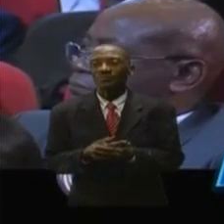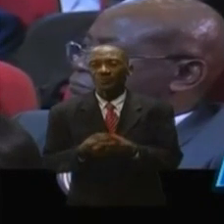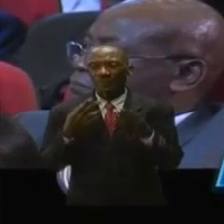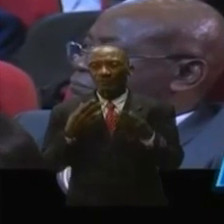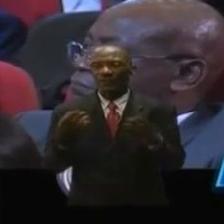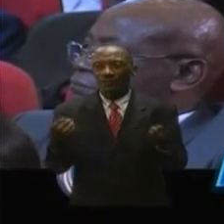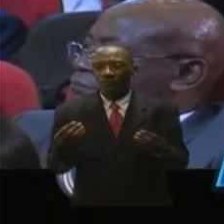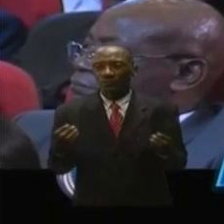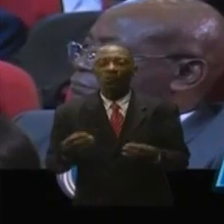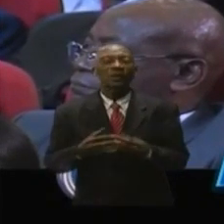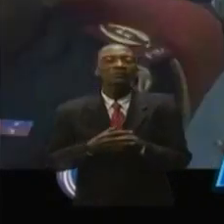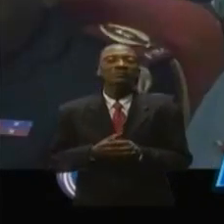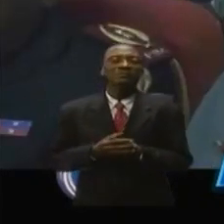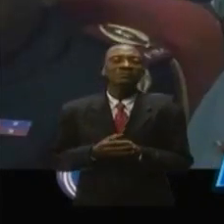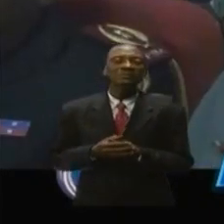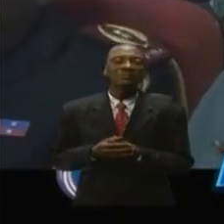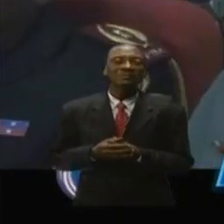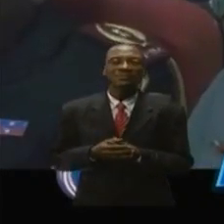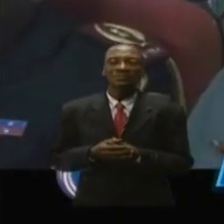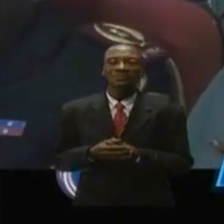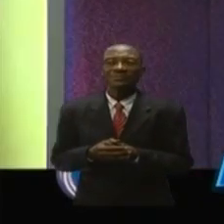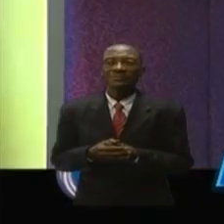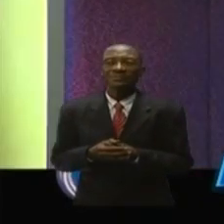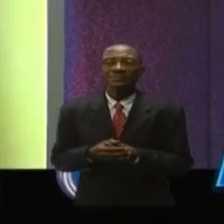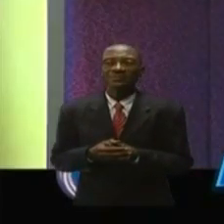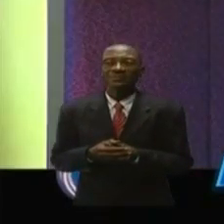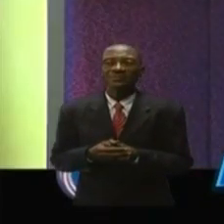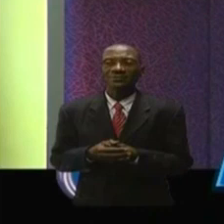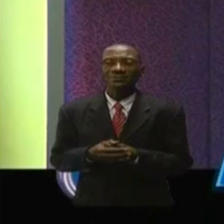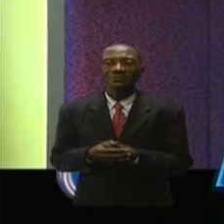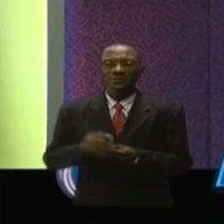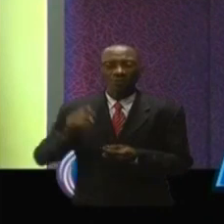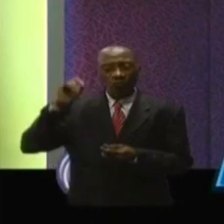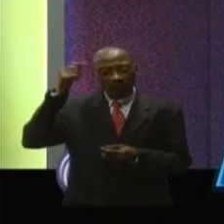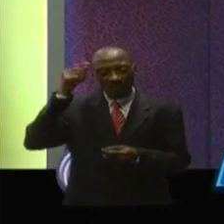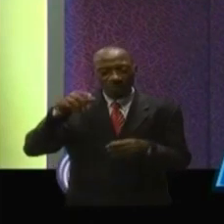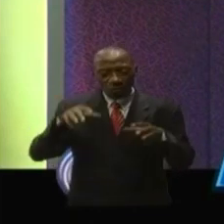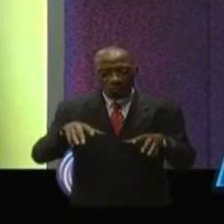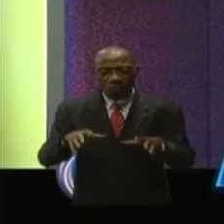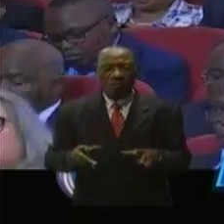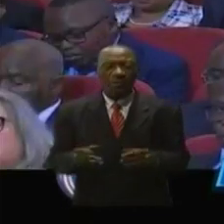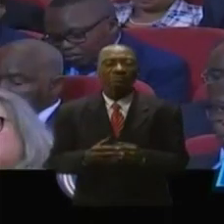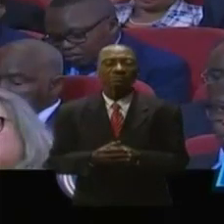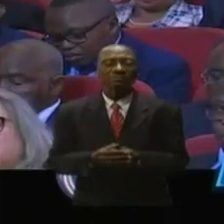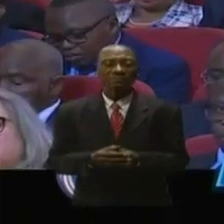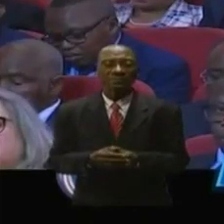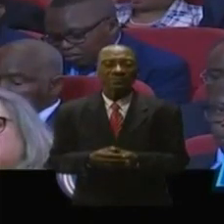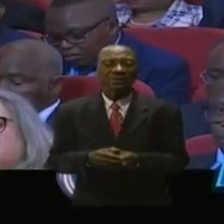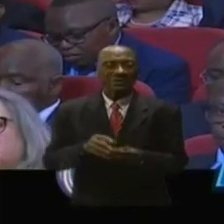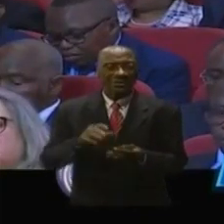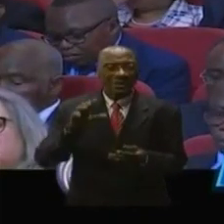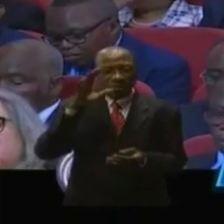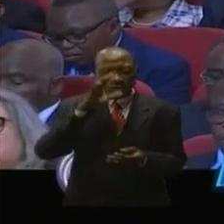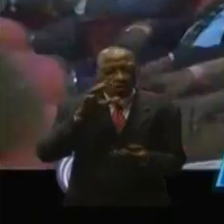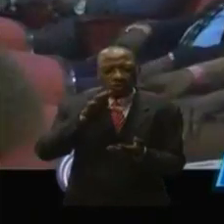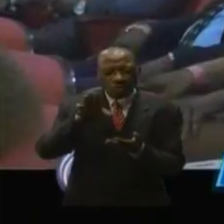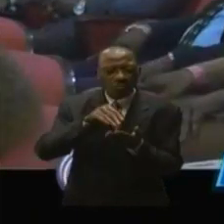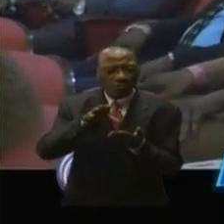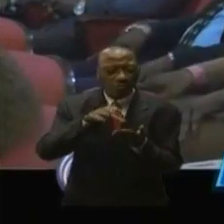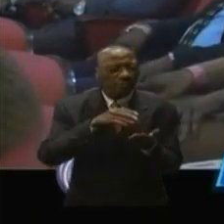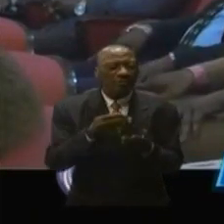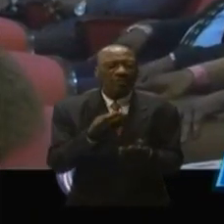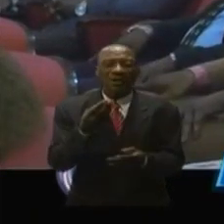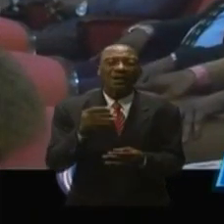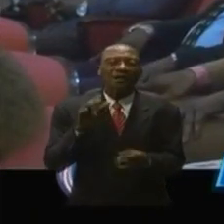Nous avons célébré le fort engagement du gouvernement congolais qui a mobilisé 18,5 millions l'année passée